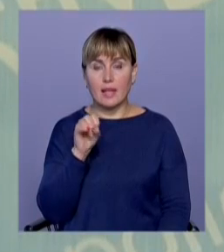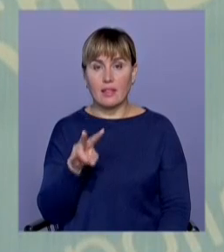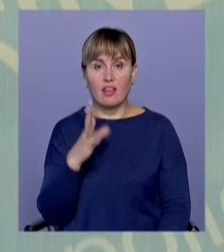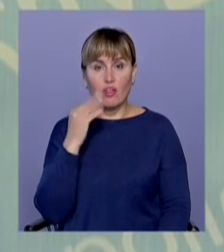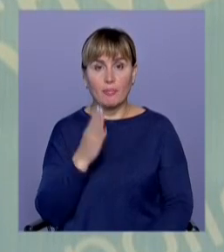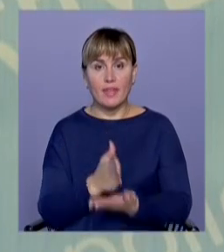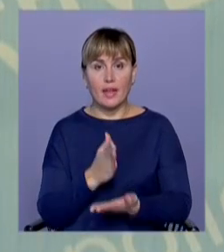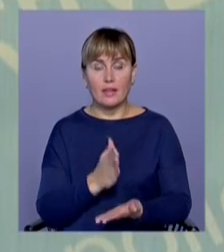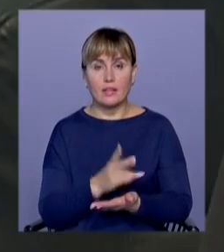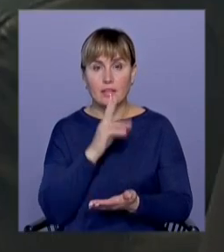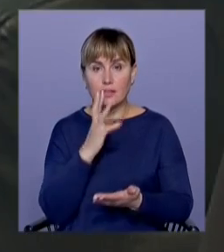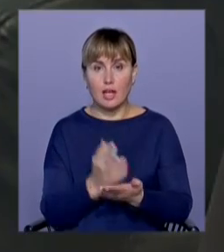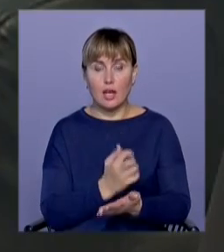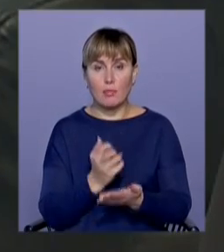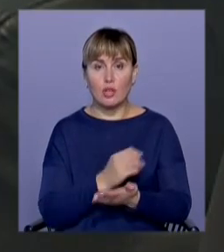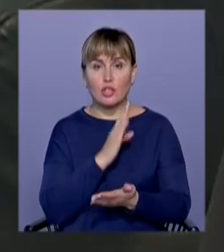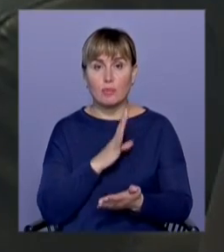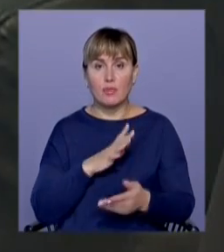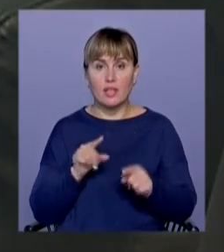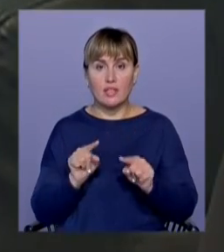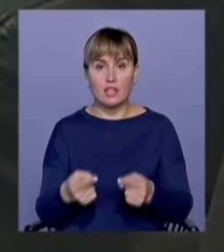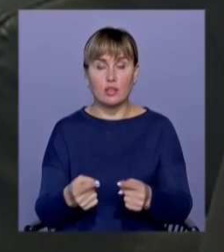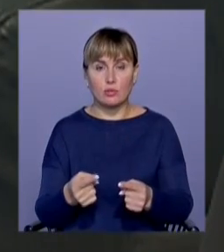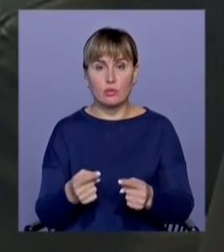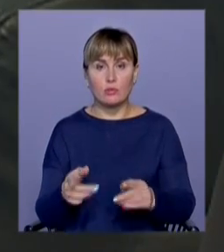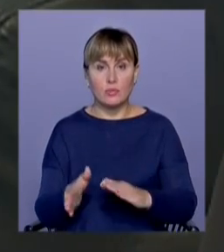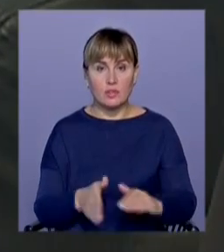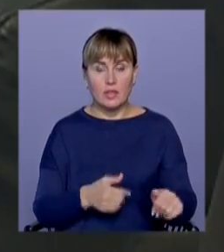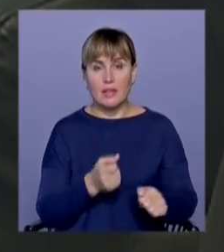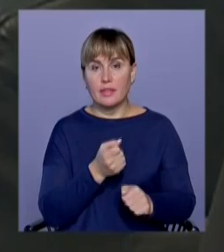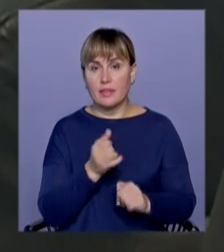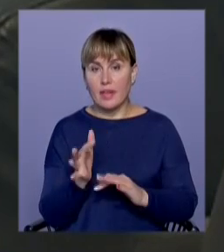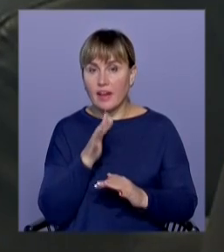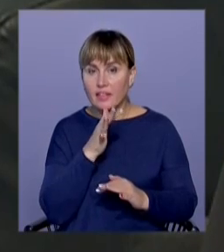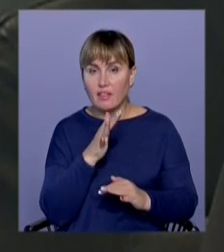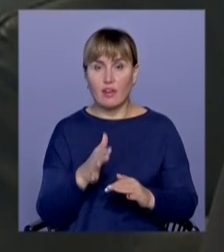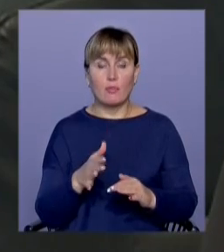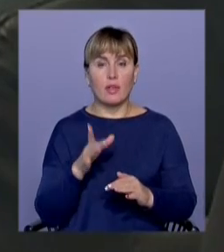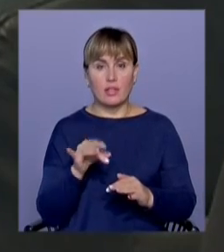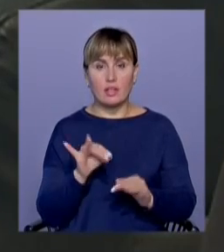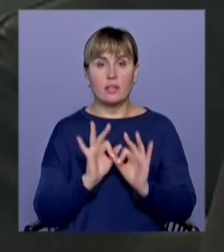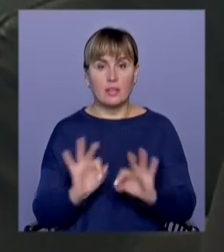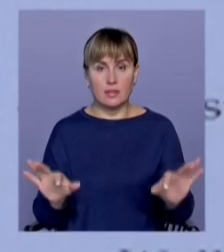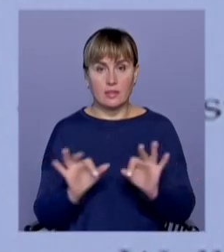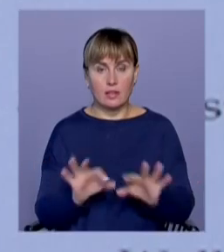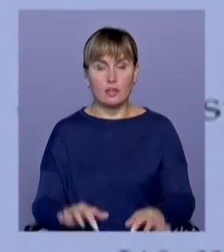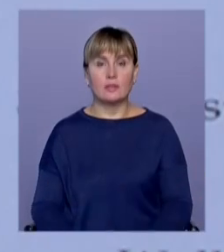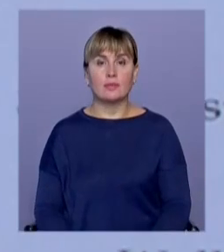Алматы находилась на заработках. Женщина была задержана уже спустя еще некоторое время. Она дала признательные